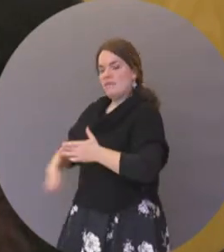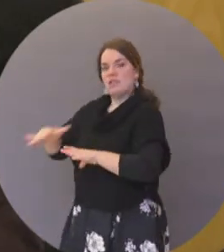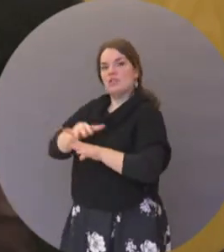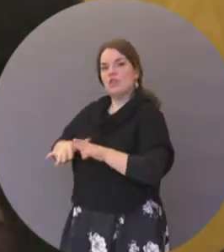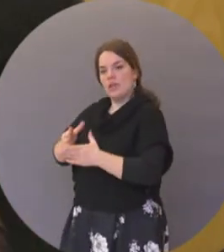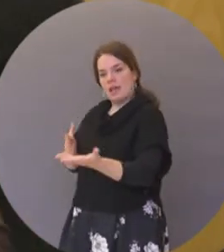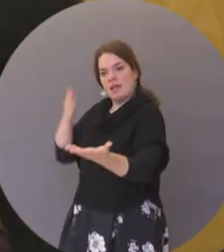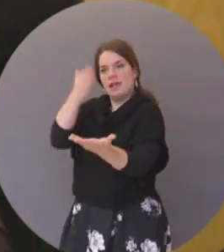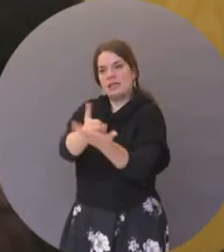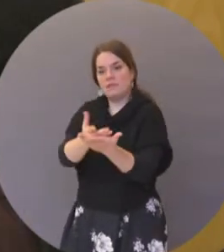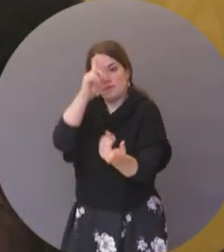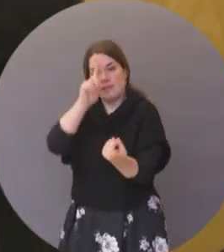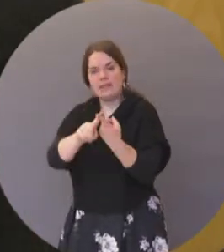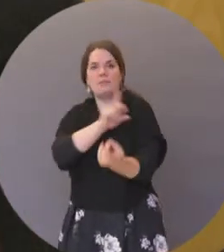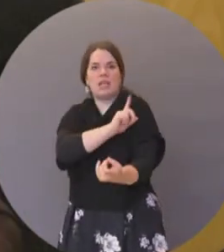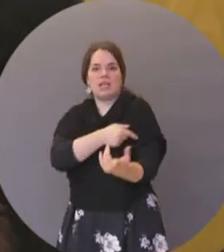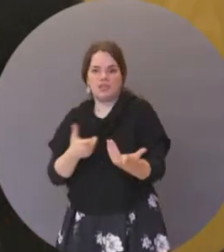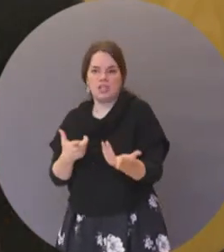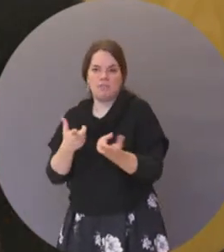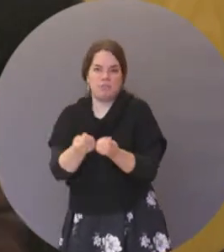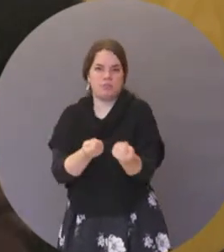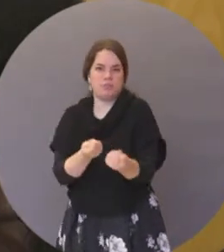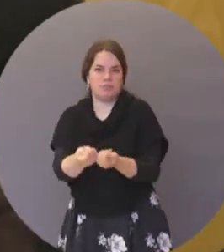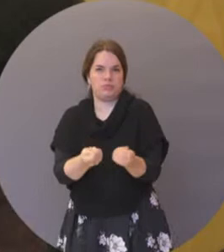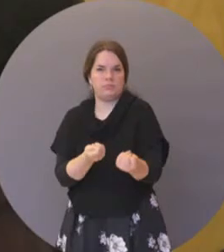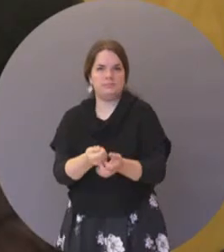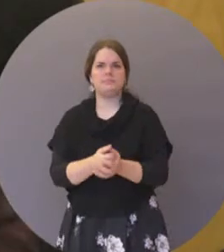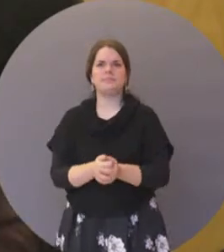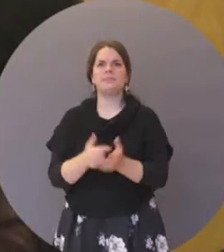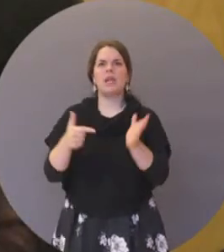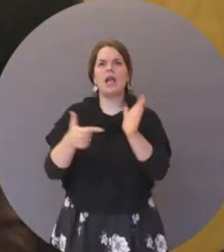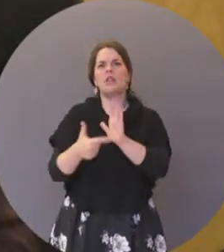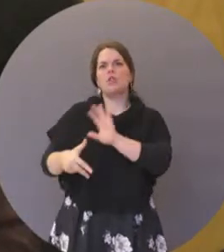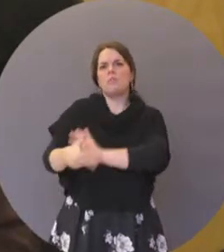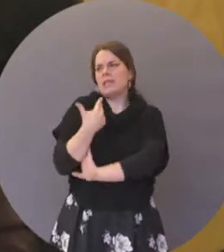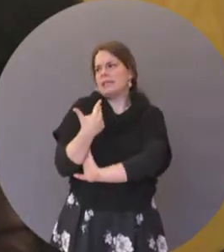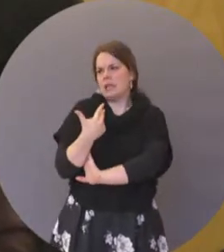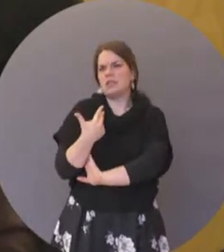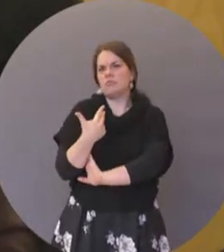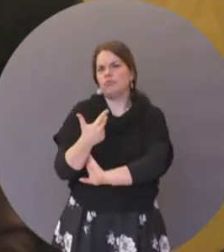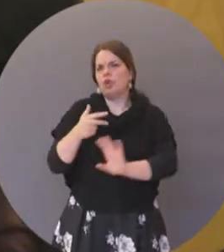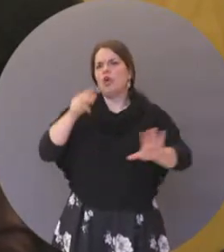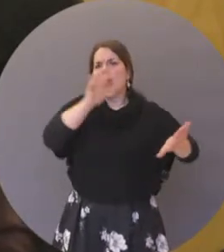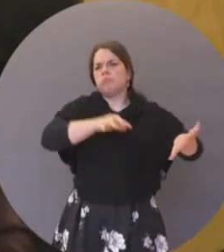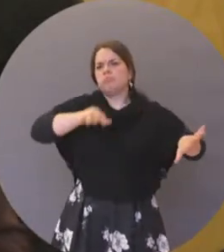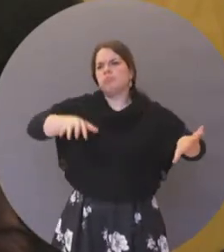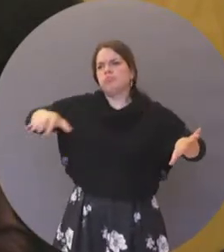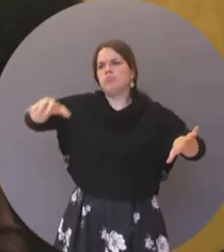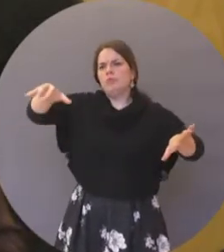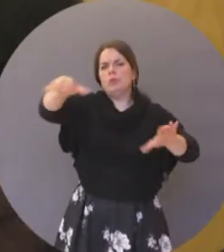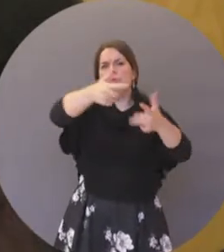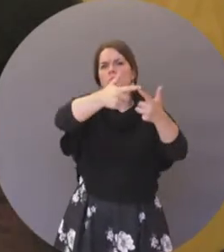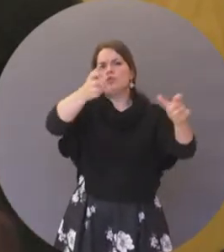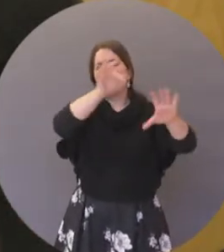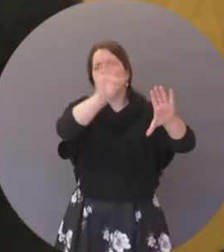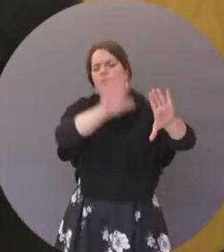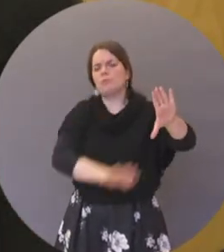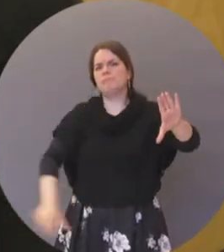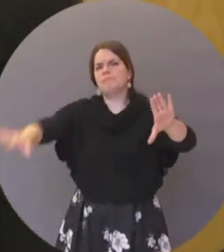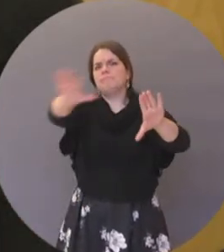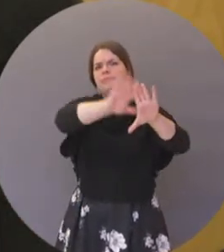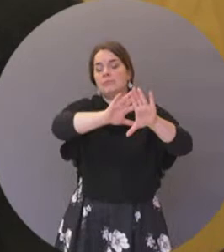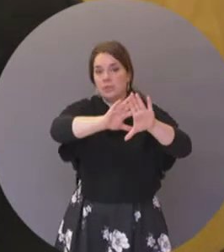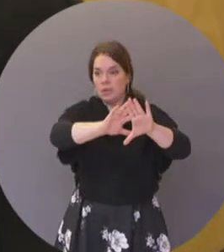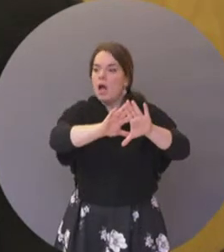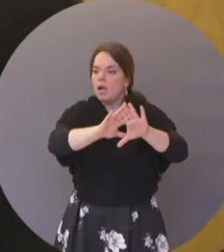un slim initié depuis 2013 dont de nombreux territoires à l'échelle nationale ce